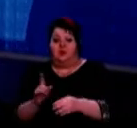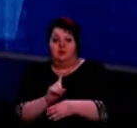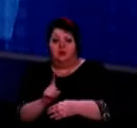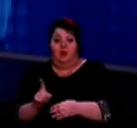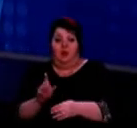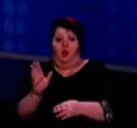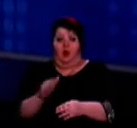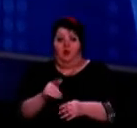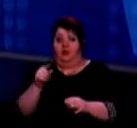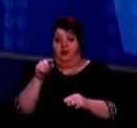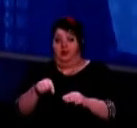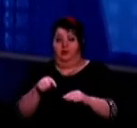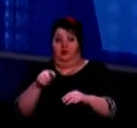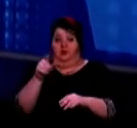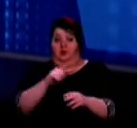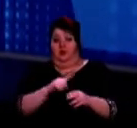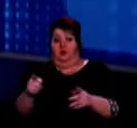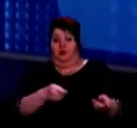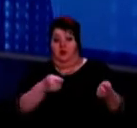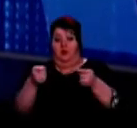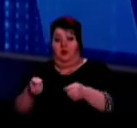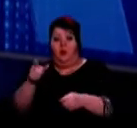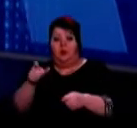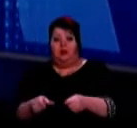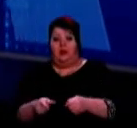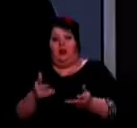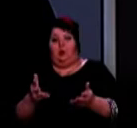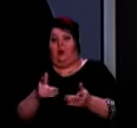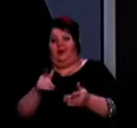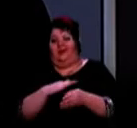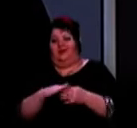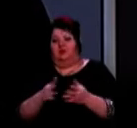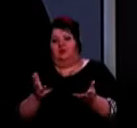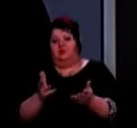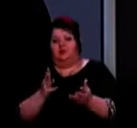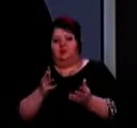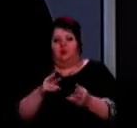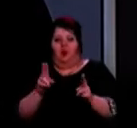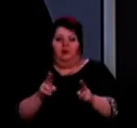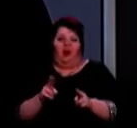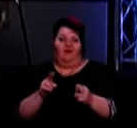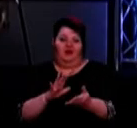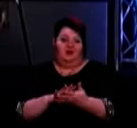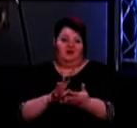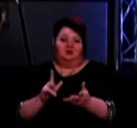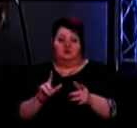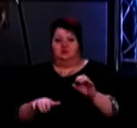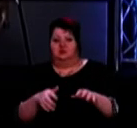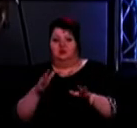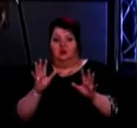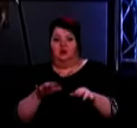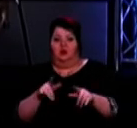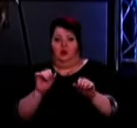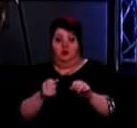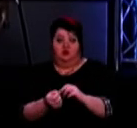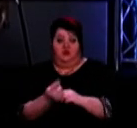але потім він попаде в руки кур'єру, який не дотримуються десь правил чистоти і гігієни, і потім у нас